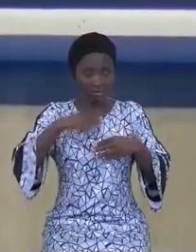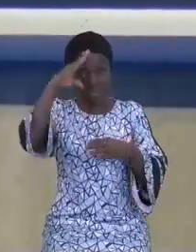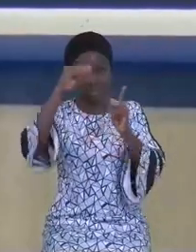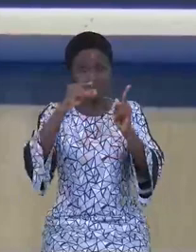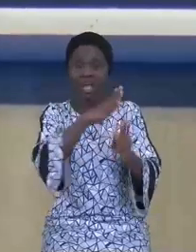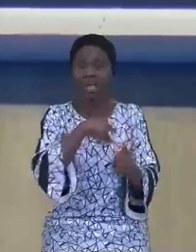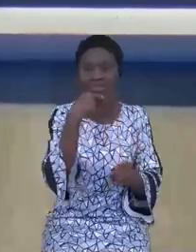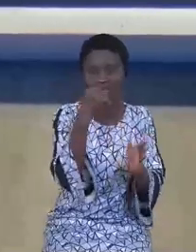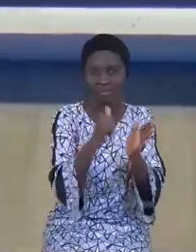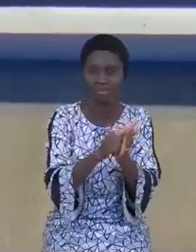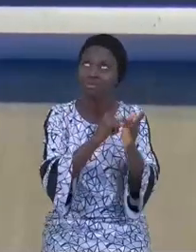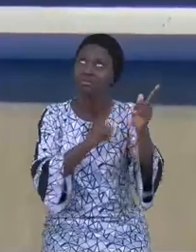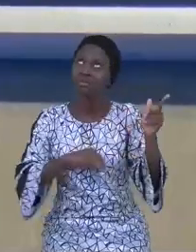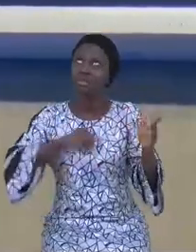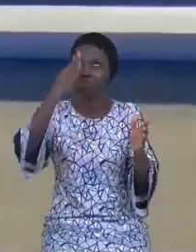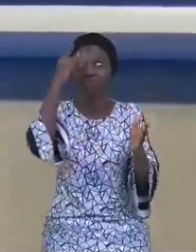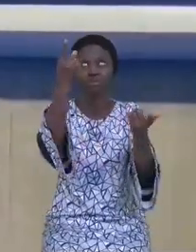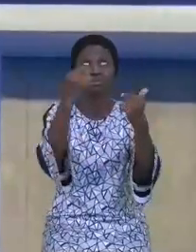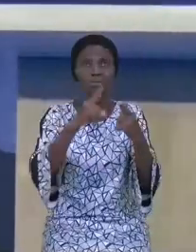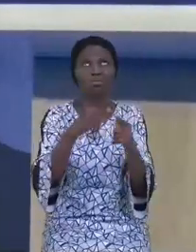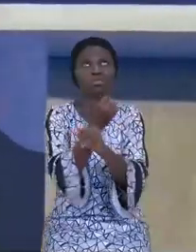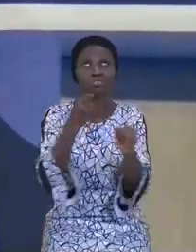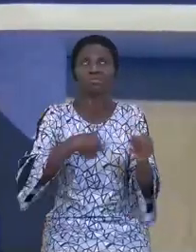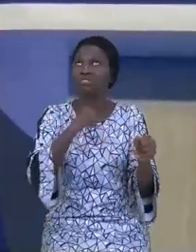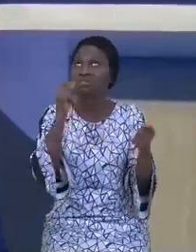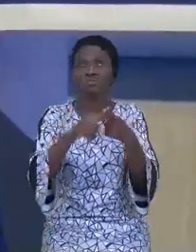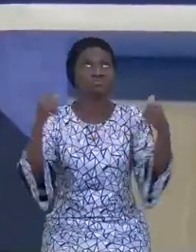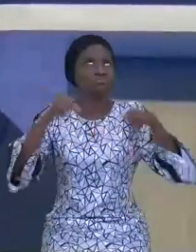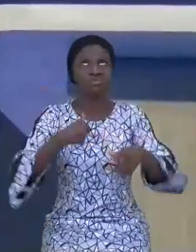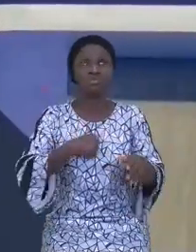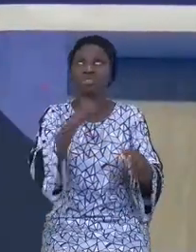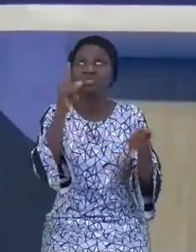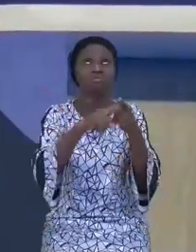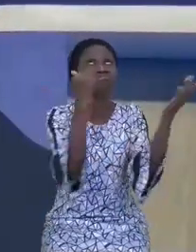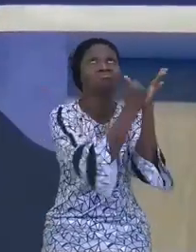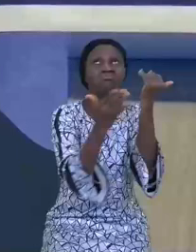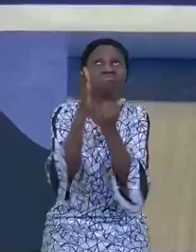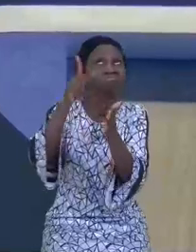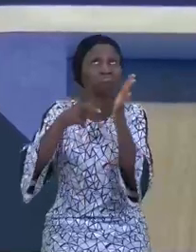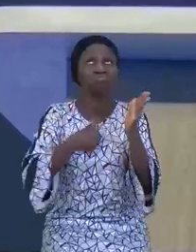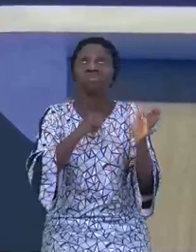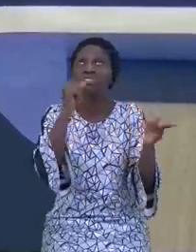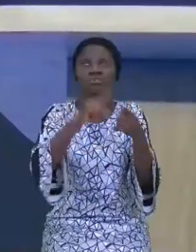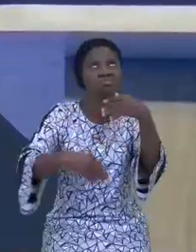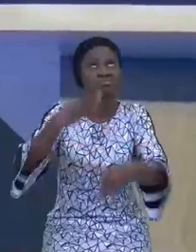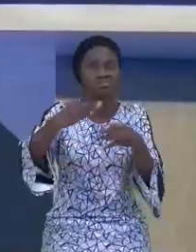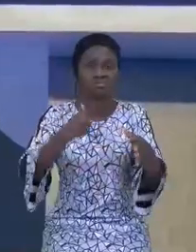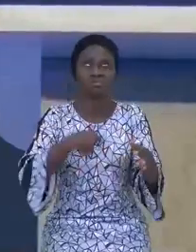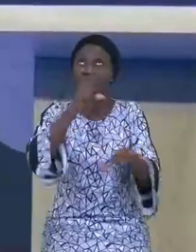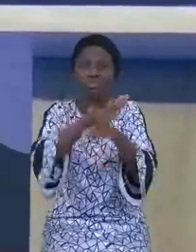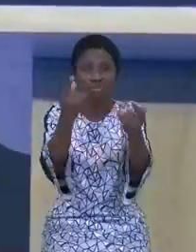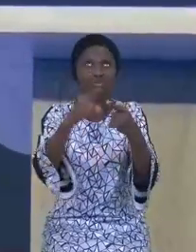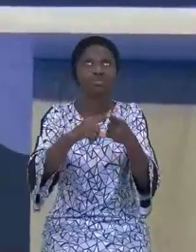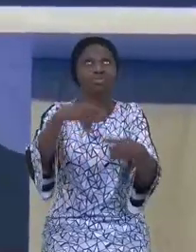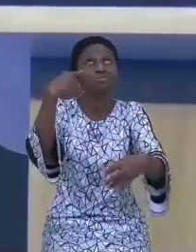bénir. Tu n'es pas venu me condamner. Tu n'es pas venu pour me crucifier. Tu n'es pas venu pour me juger. Tu n'es pas venu pour me punir.